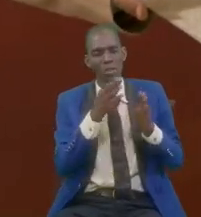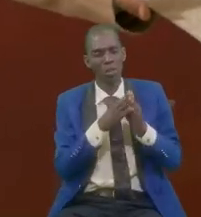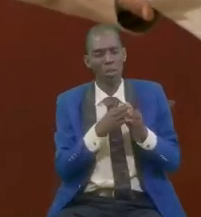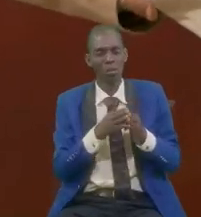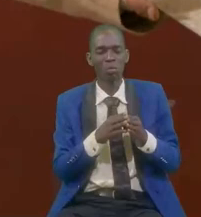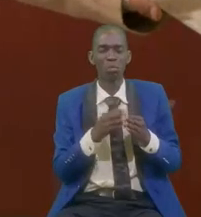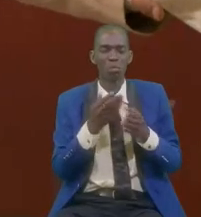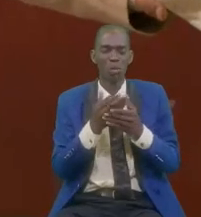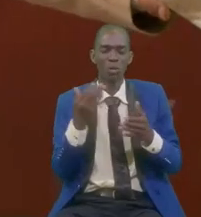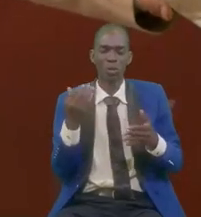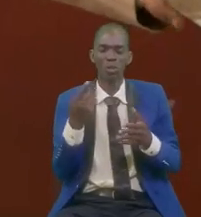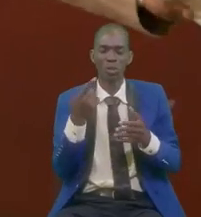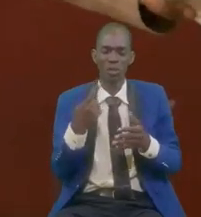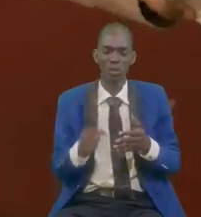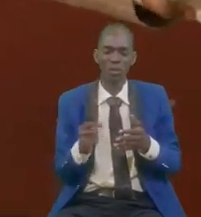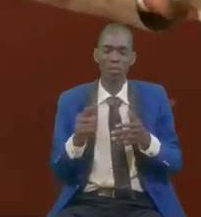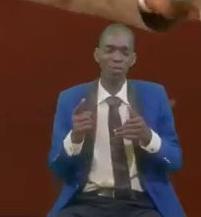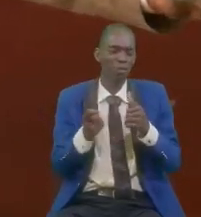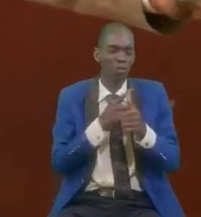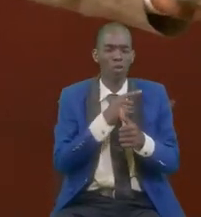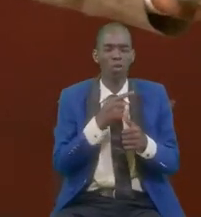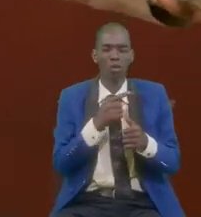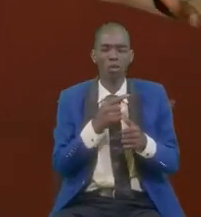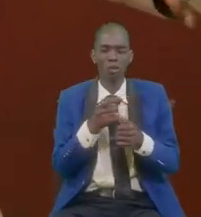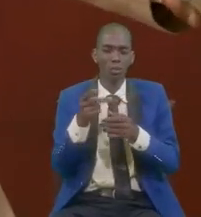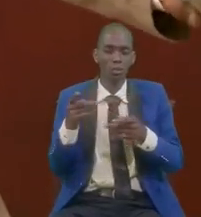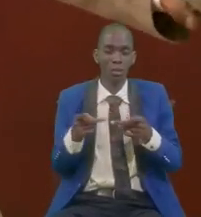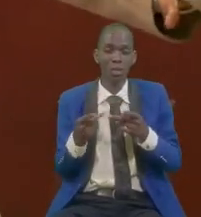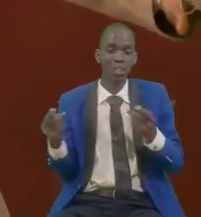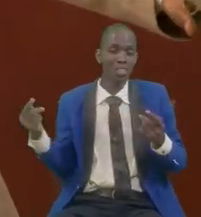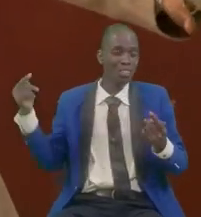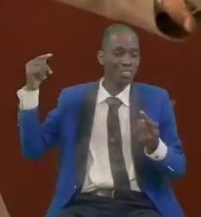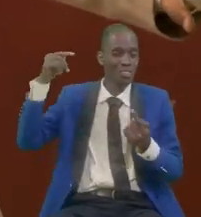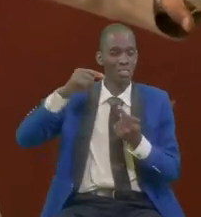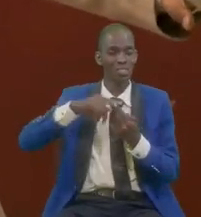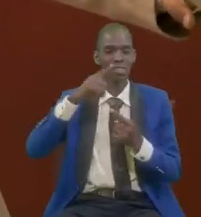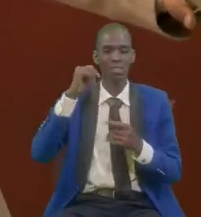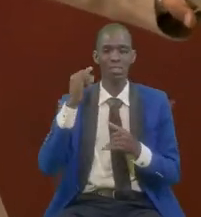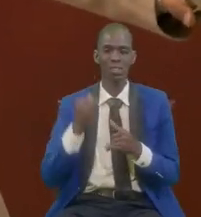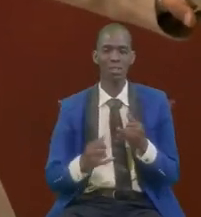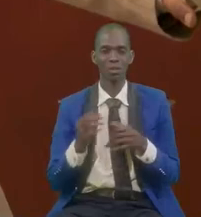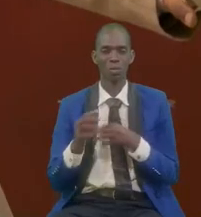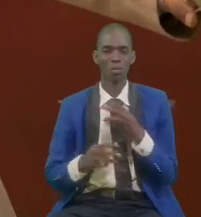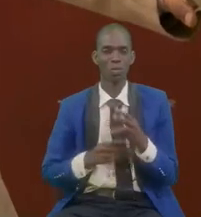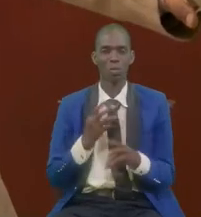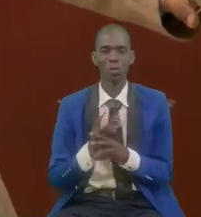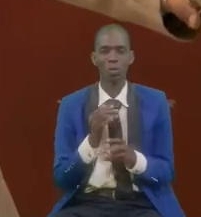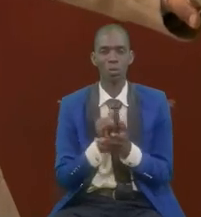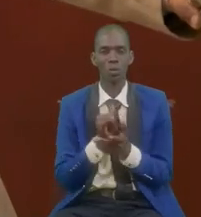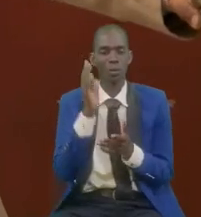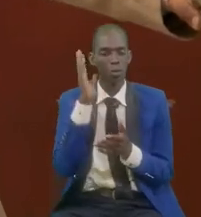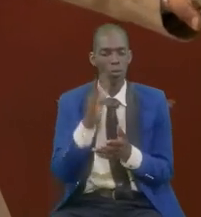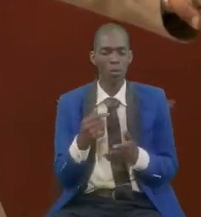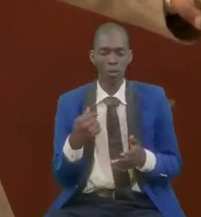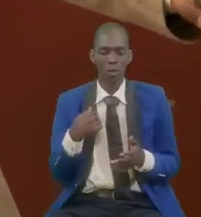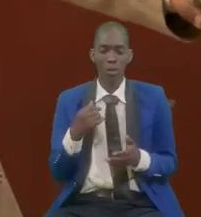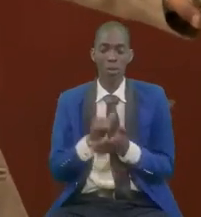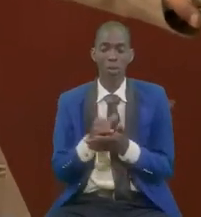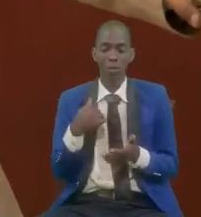au-delà du premier siècle jusqu'à la fin du monde. Alors nous devons